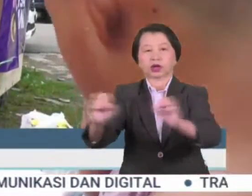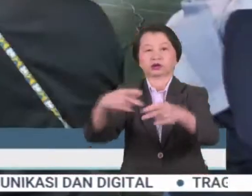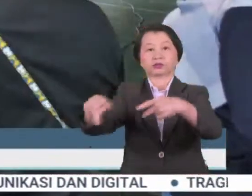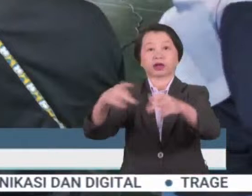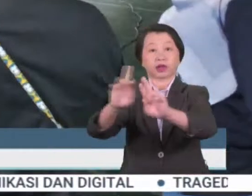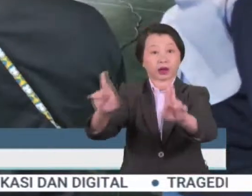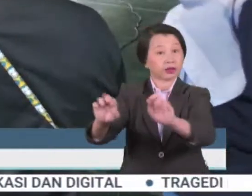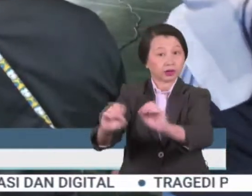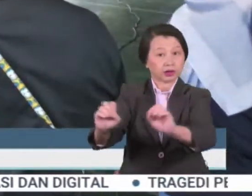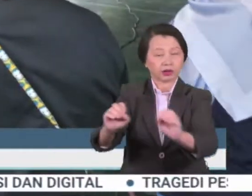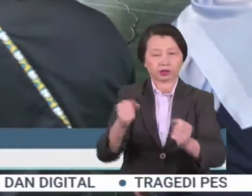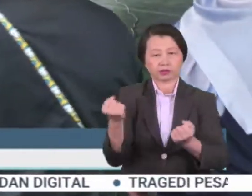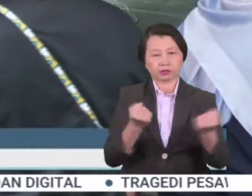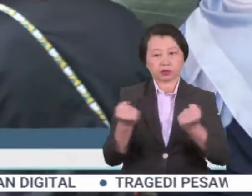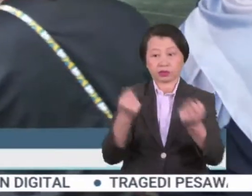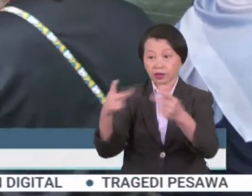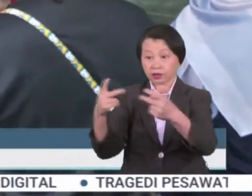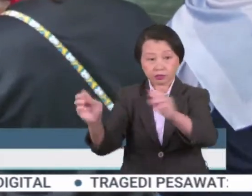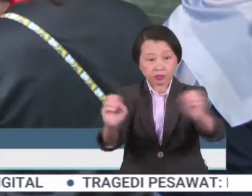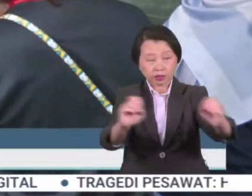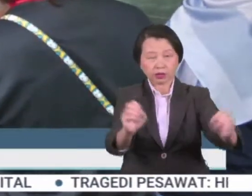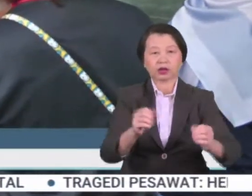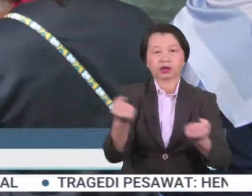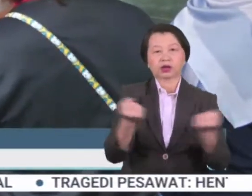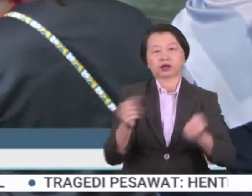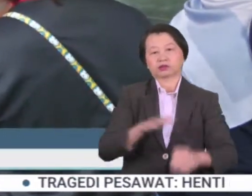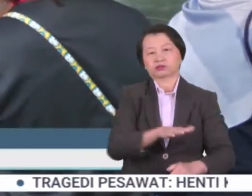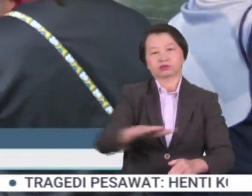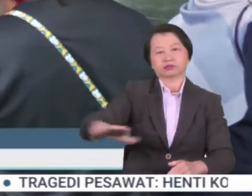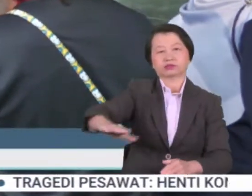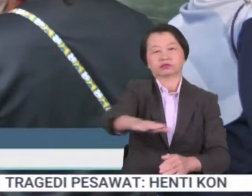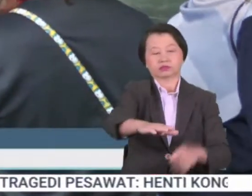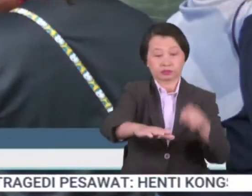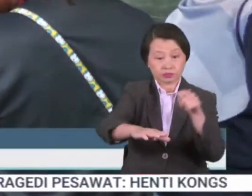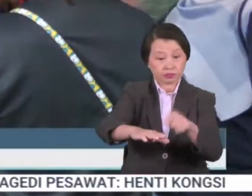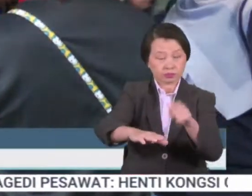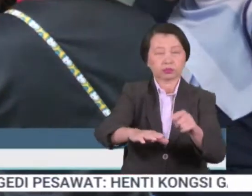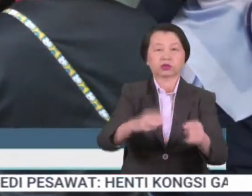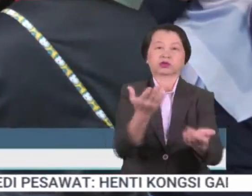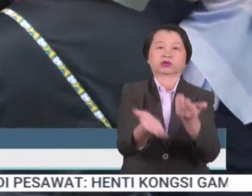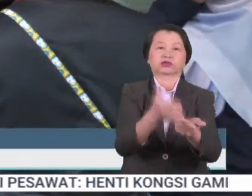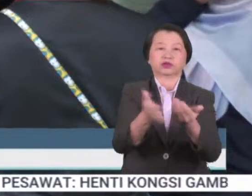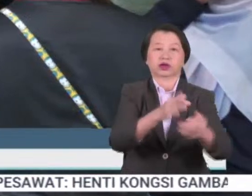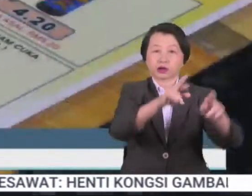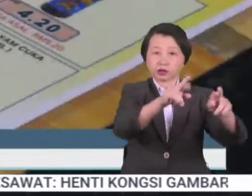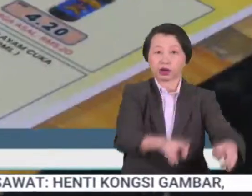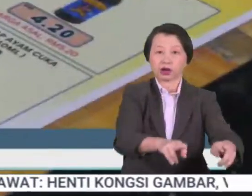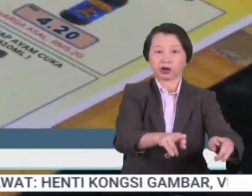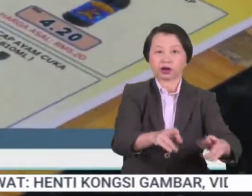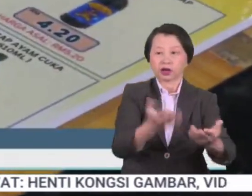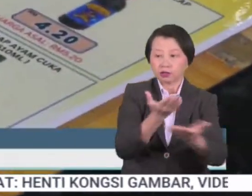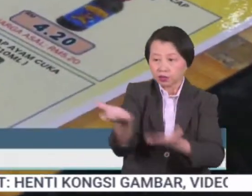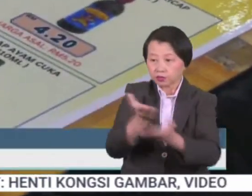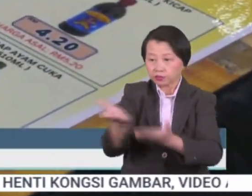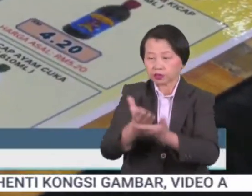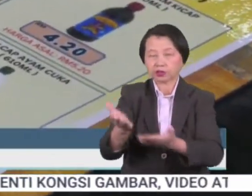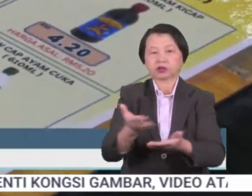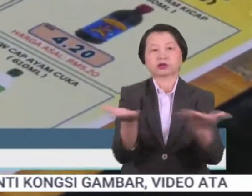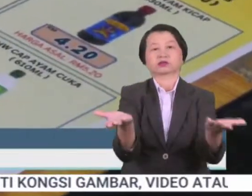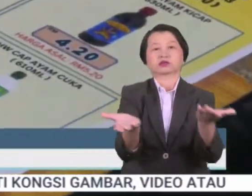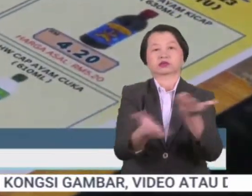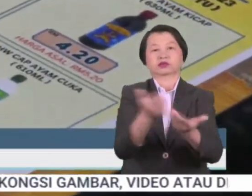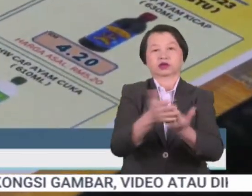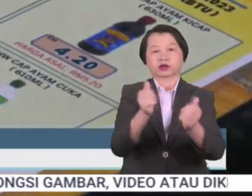Pasar Raya atau kedai runcit berdekatan inisiatif tersebut sekaligus memudahkan golongan sasar mendapatkan barangan keperluan